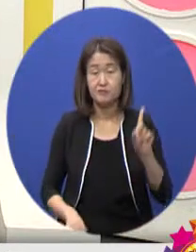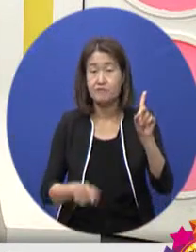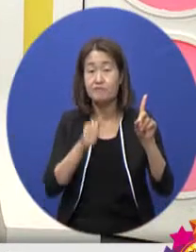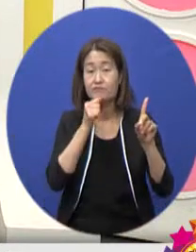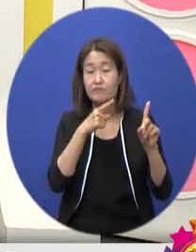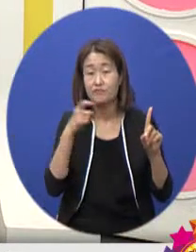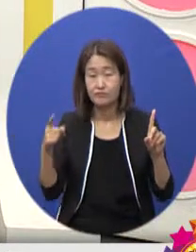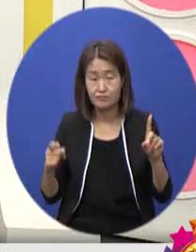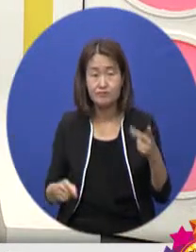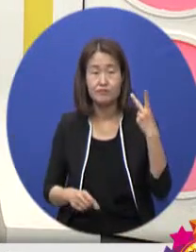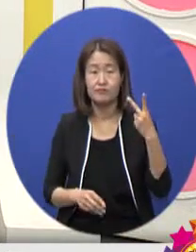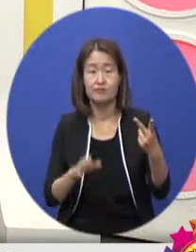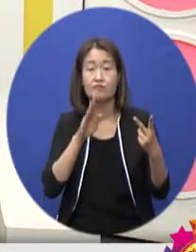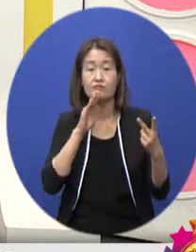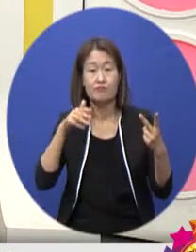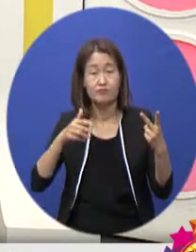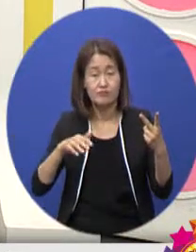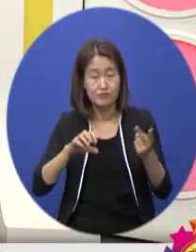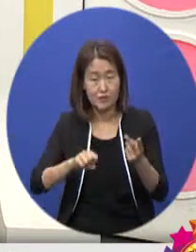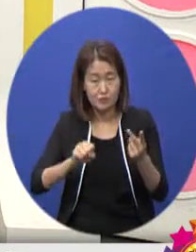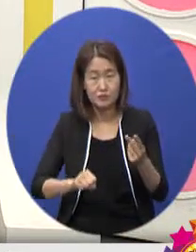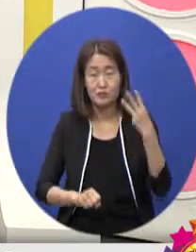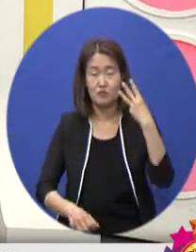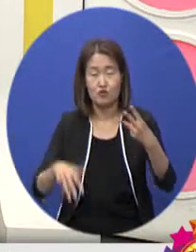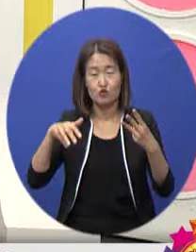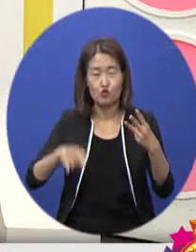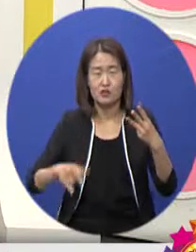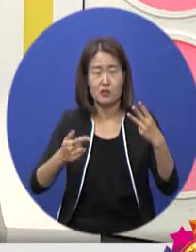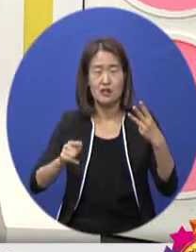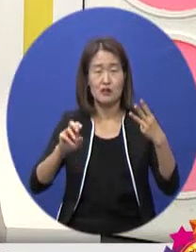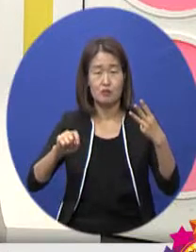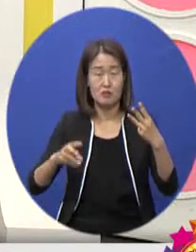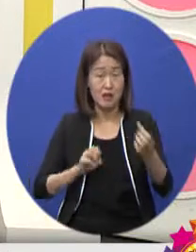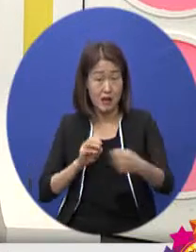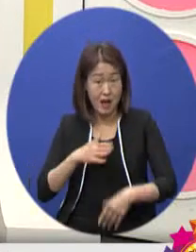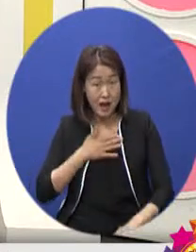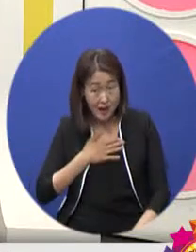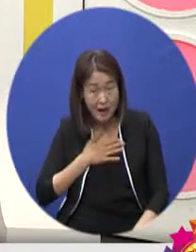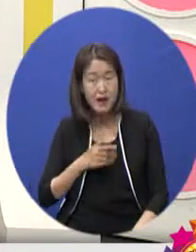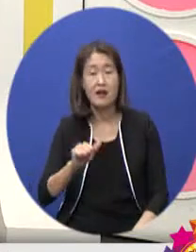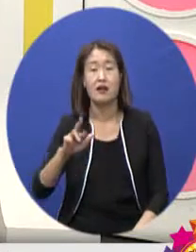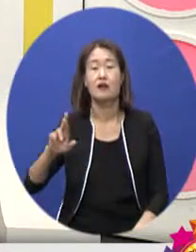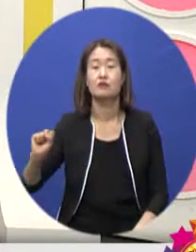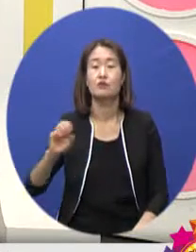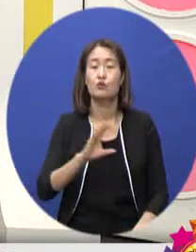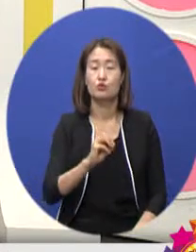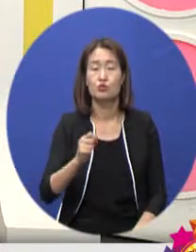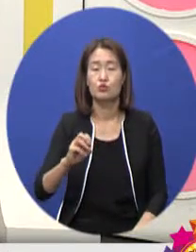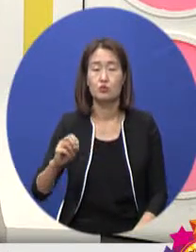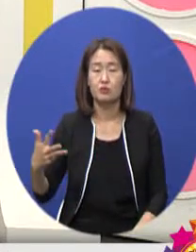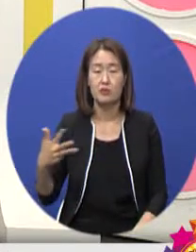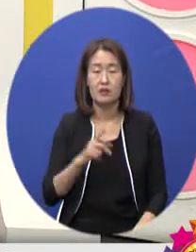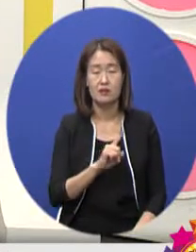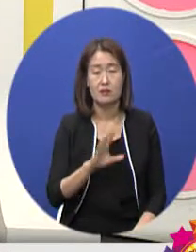1번 콩나물, 2번 참나물, 3번 쥐나물. 정답을 아시는 분은